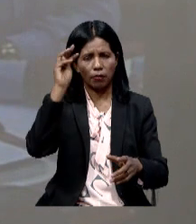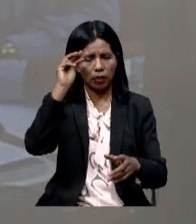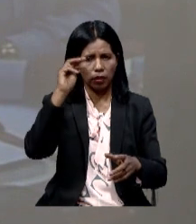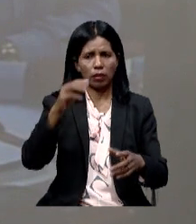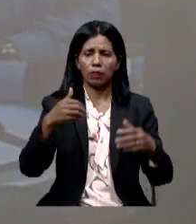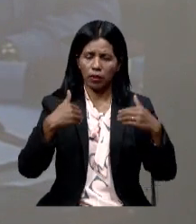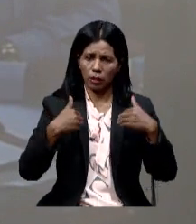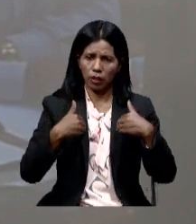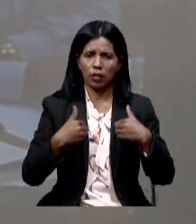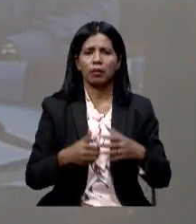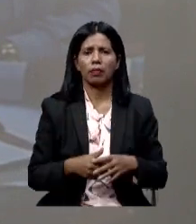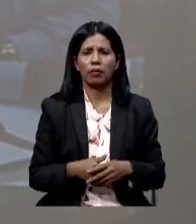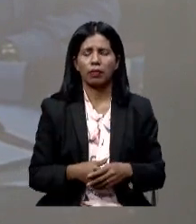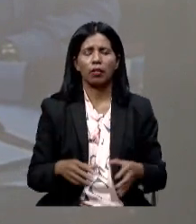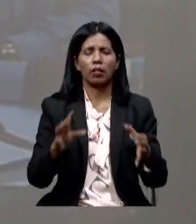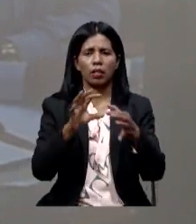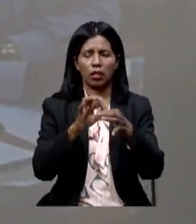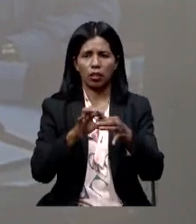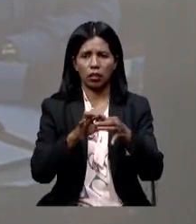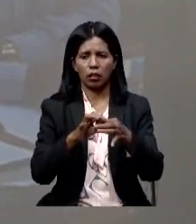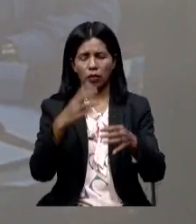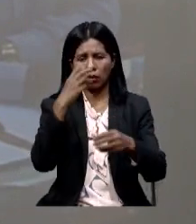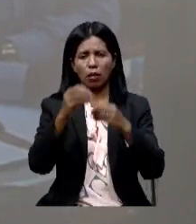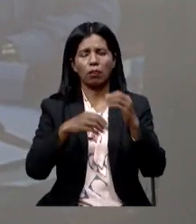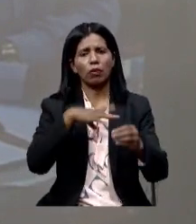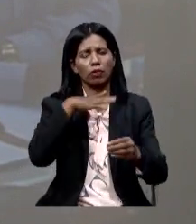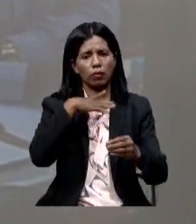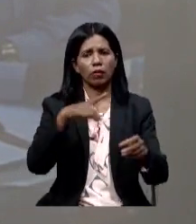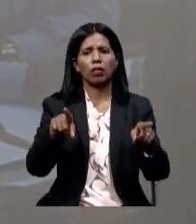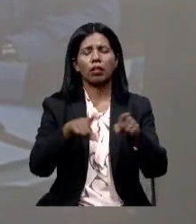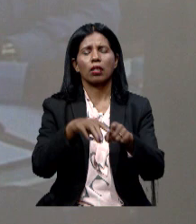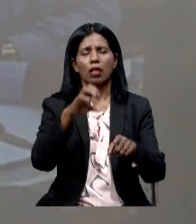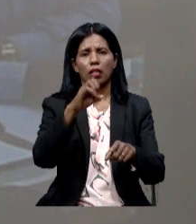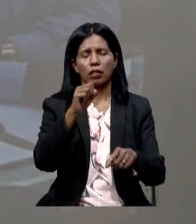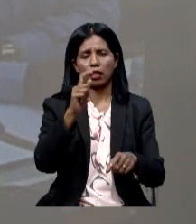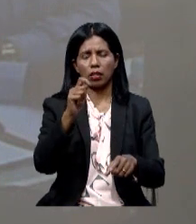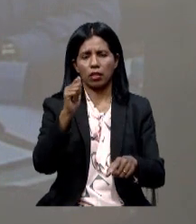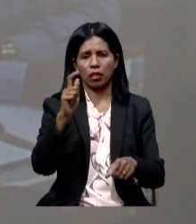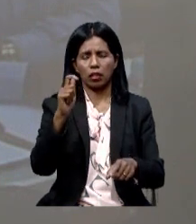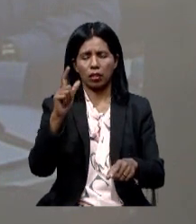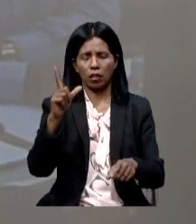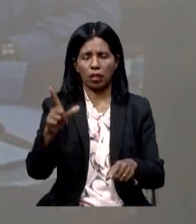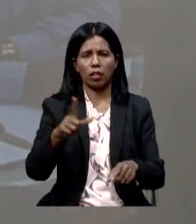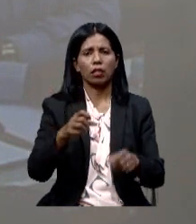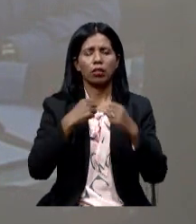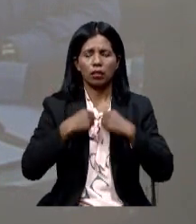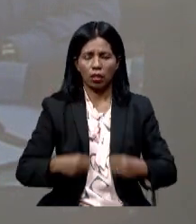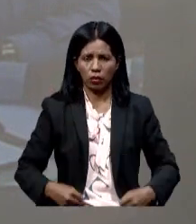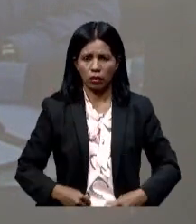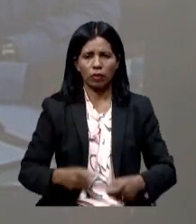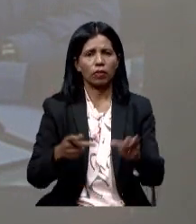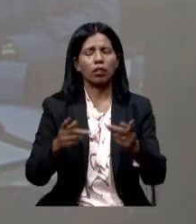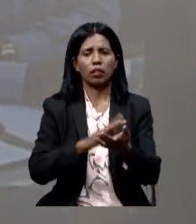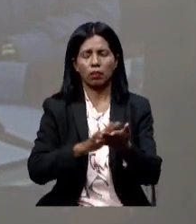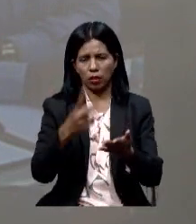iha liga saung ho asun tulisu example ansa estatal saudi ambienti sebele sir hare di